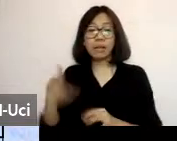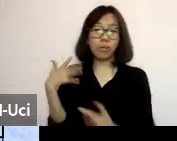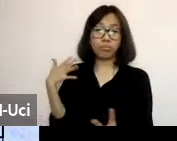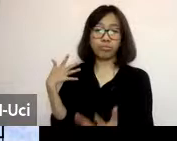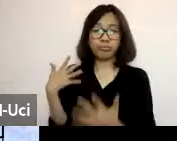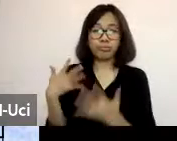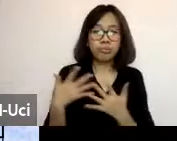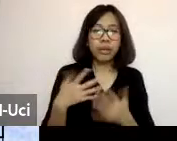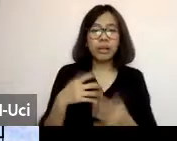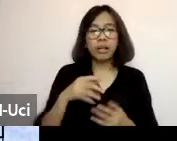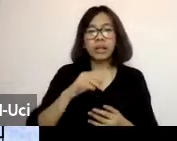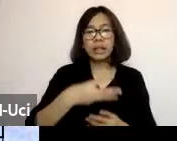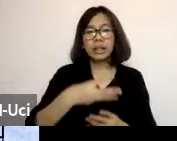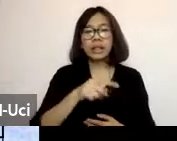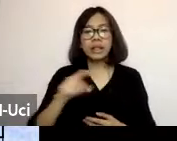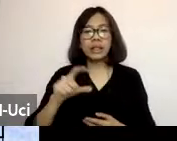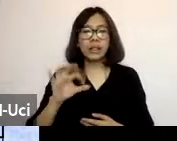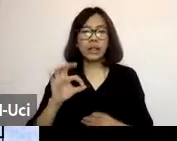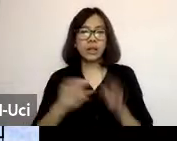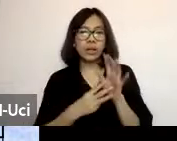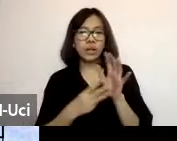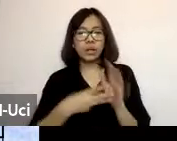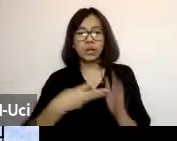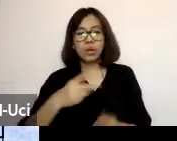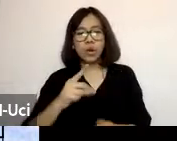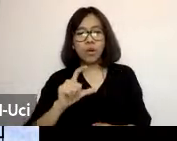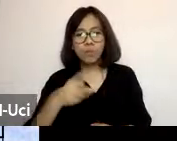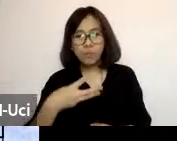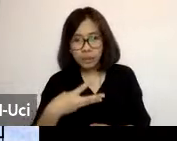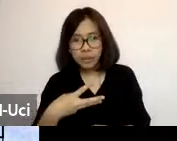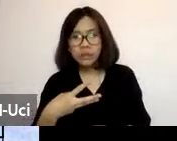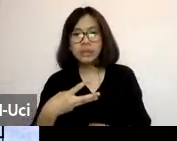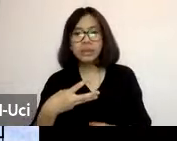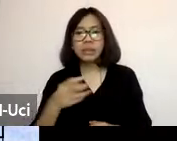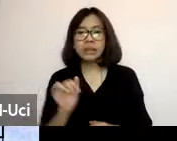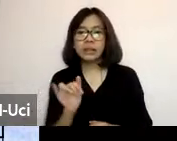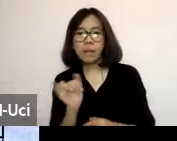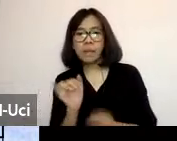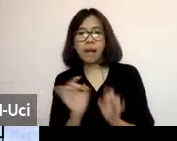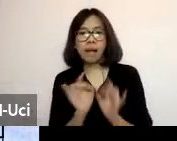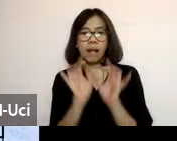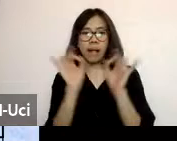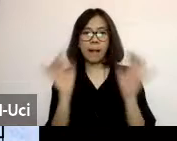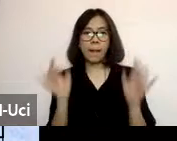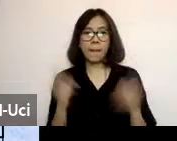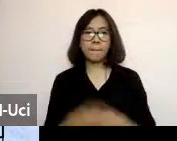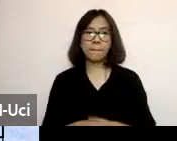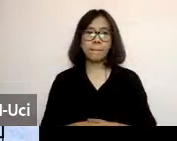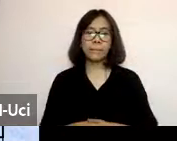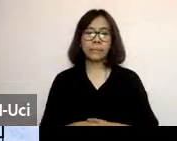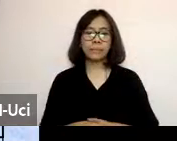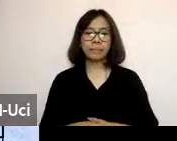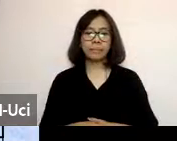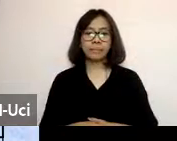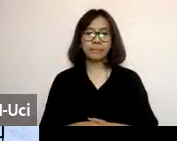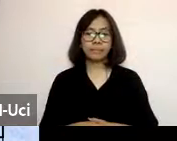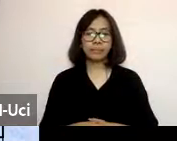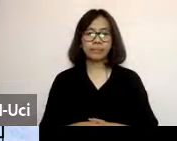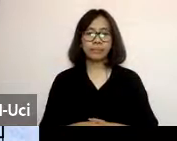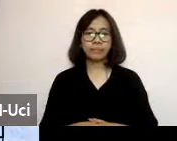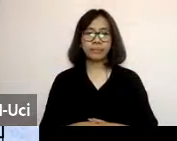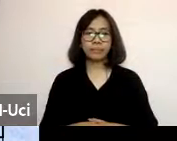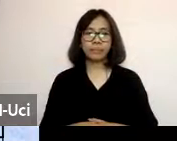belakangan buatanku sakit Masalah sipil ending nah itu yang kemudian menggambarkan